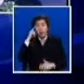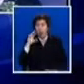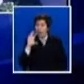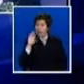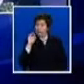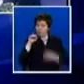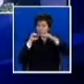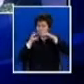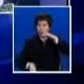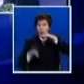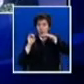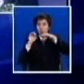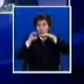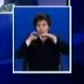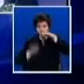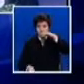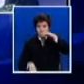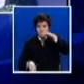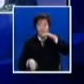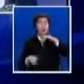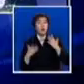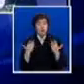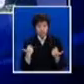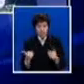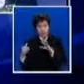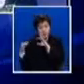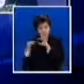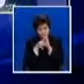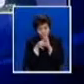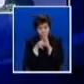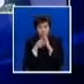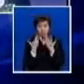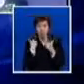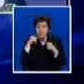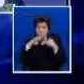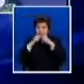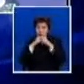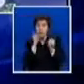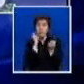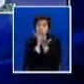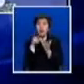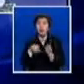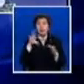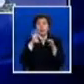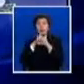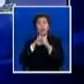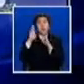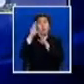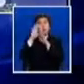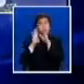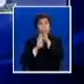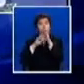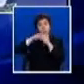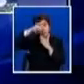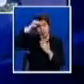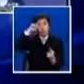ตรงนี้เป็นสิ่งที่บ่งบอกถึงปัญหาคุณภาพอย่างรุนแรงที่เรากำลังเผชิญอยู่ในระบบการศึกษาของไทยเพราะฉะนั้น